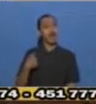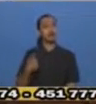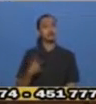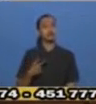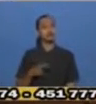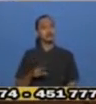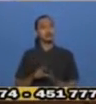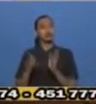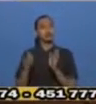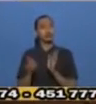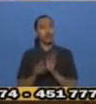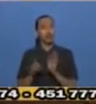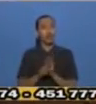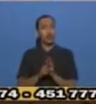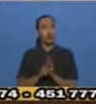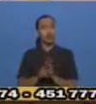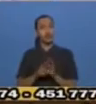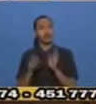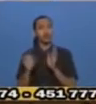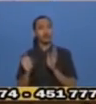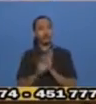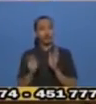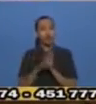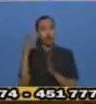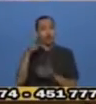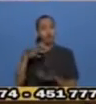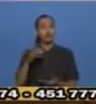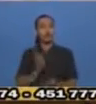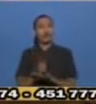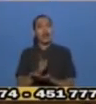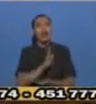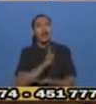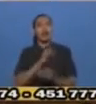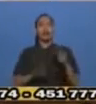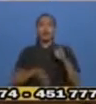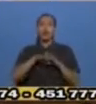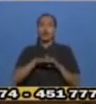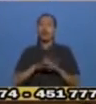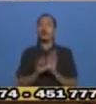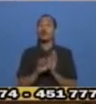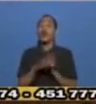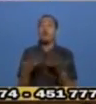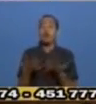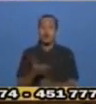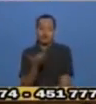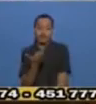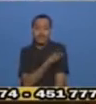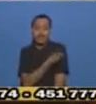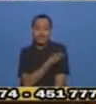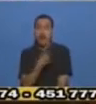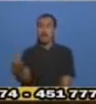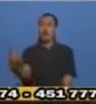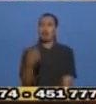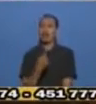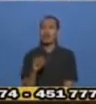hak. Seperti sekarang vaksin ini. Banyak teman-teman yang tidak bisa datang ke tempat vaksin akhirnya ada dijemput. Kemudian dijemput. Jadi dari pemerintah